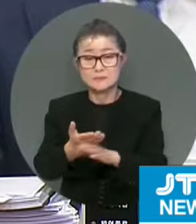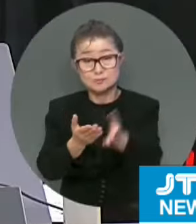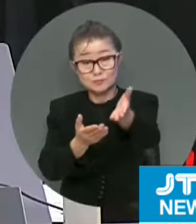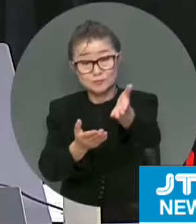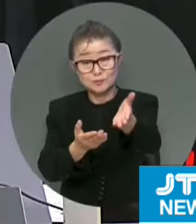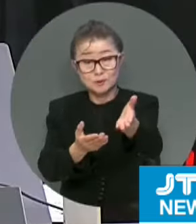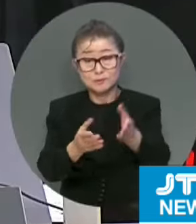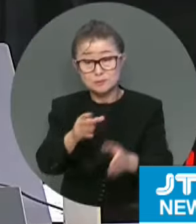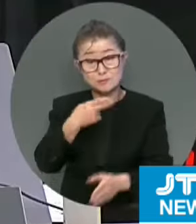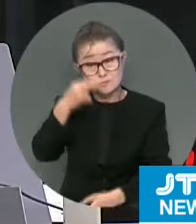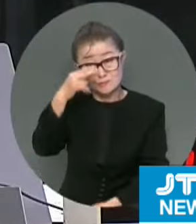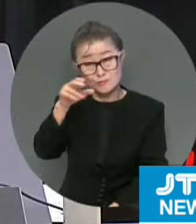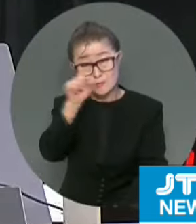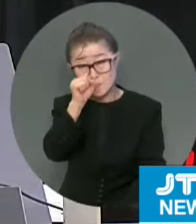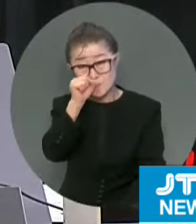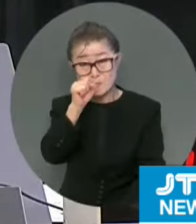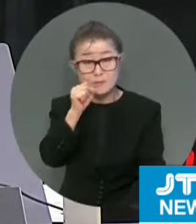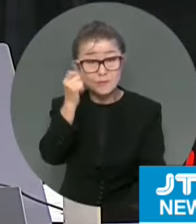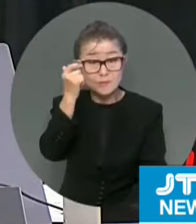좋아하십니까?